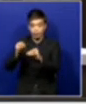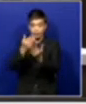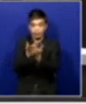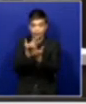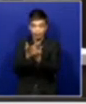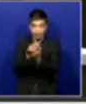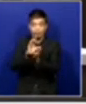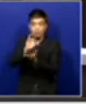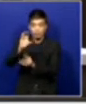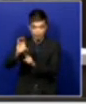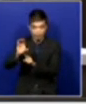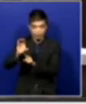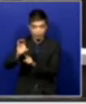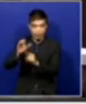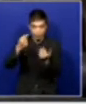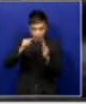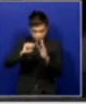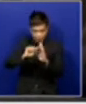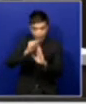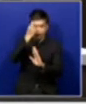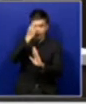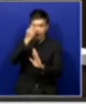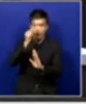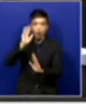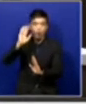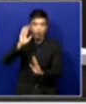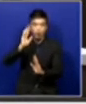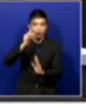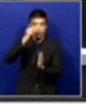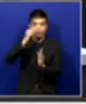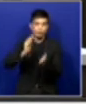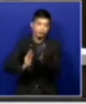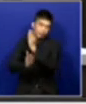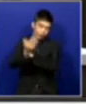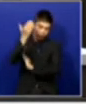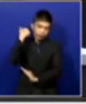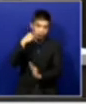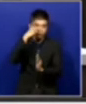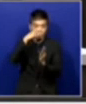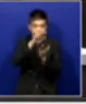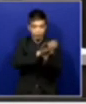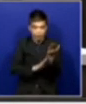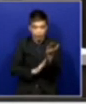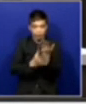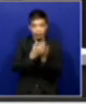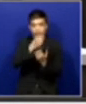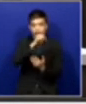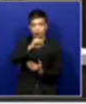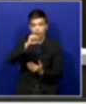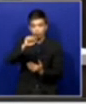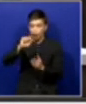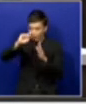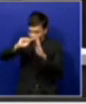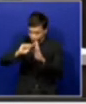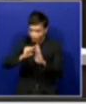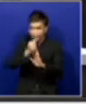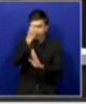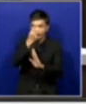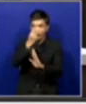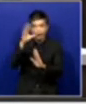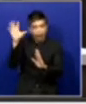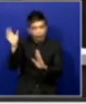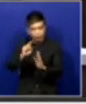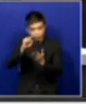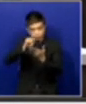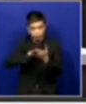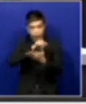เป็นครั้งแรกในประวัติศาสตร์ของรัฐสภาไทยของสภาผู้แทนราษฎรที่มาจากการเลือกตั้